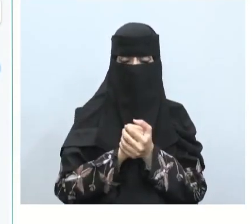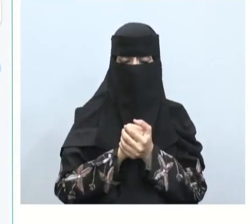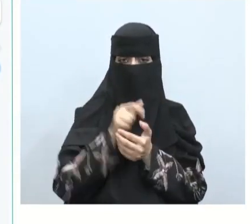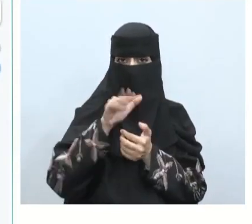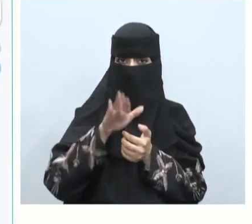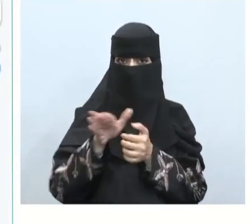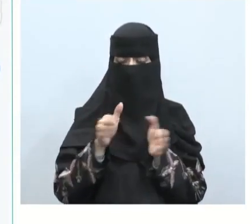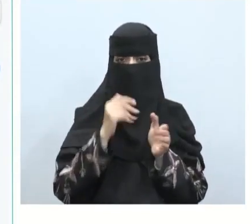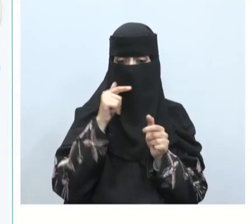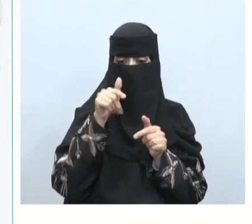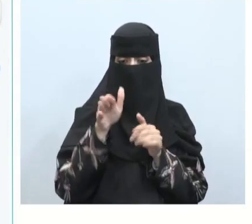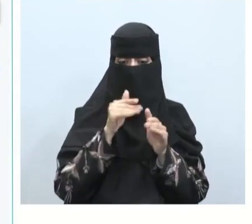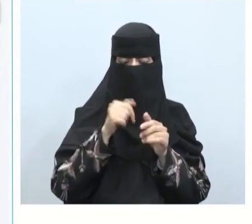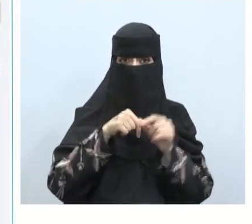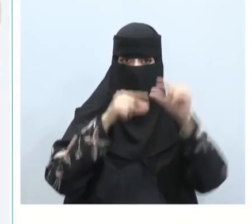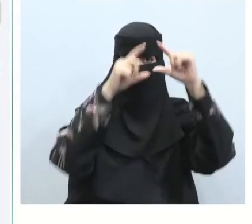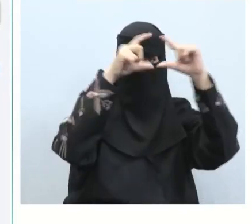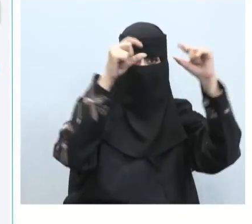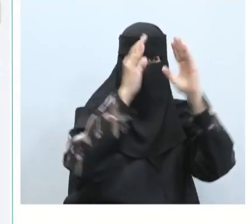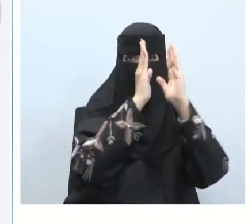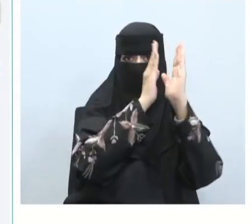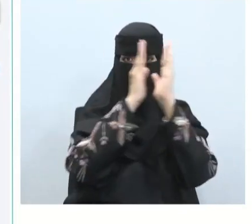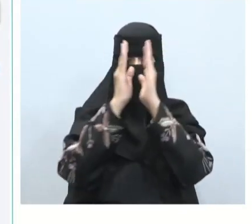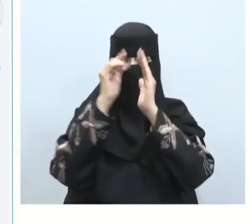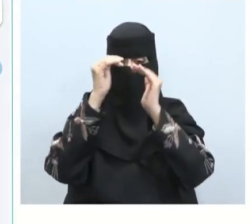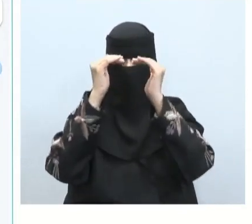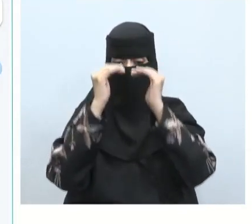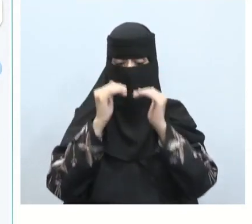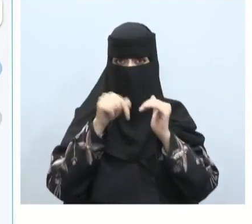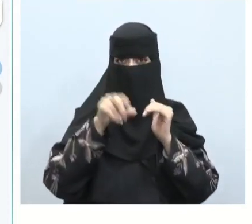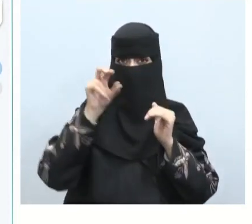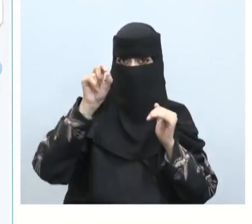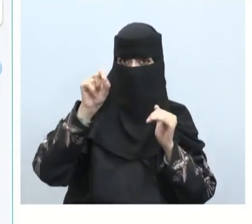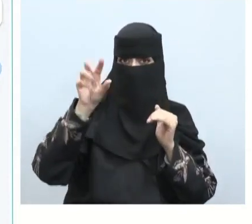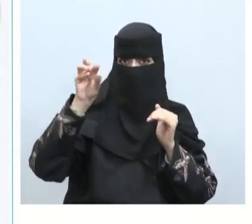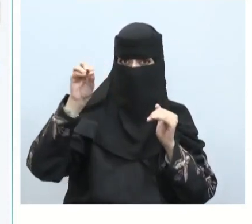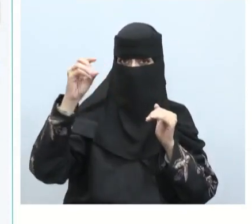اذا في التبويب ملفاتي لهذا الطالب مثلا